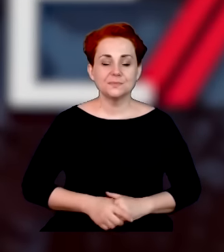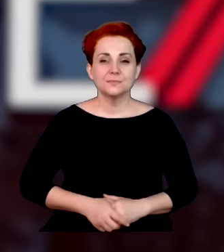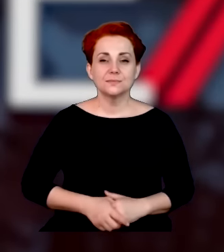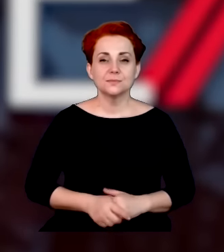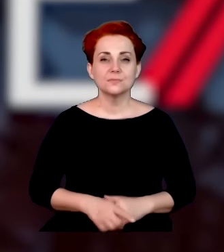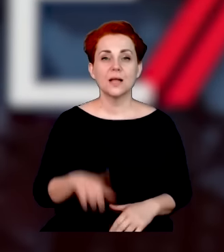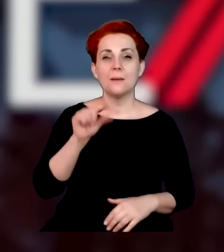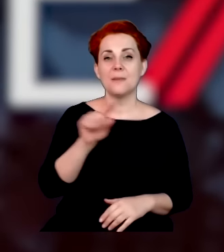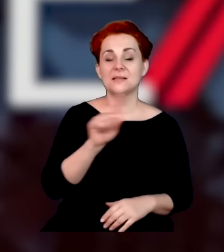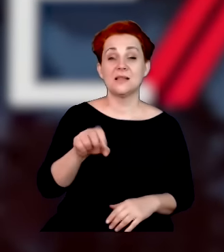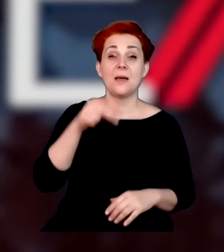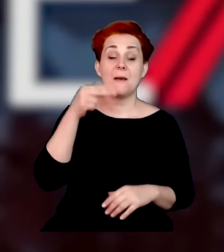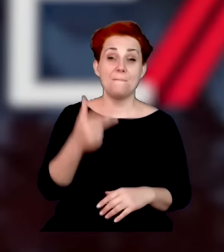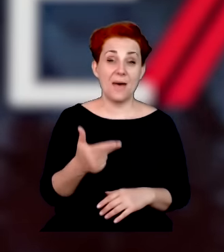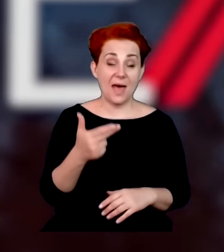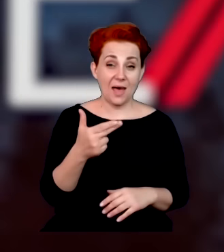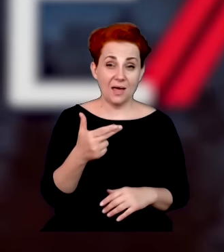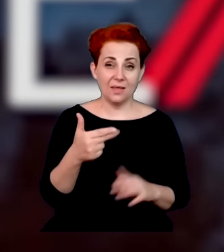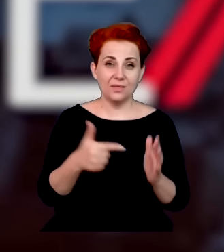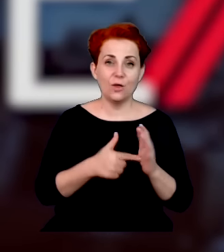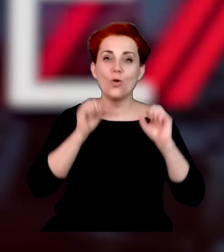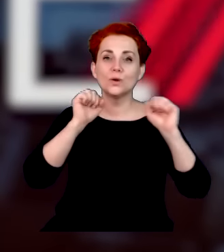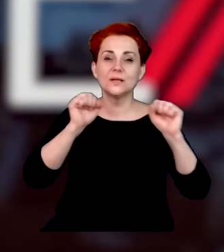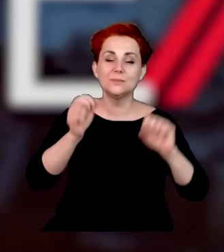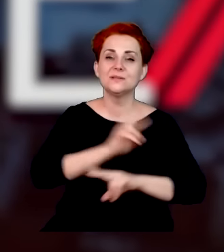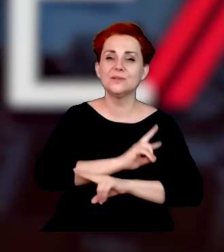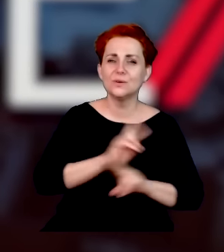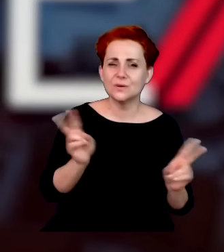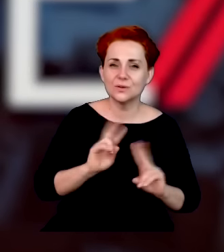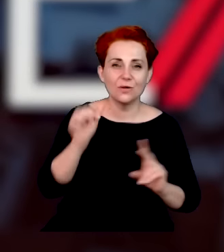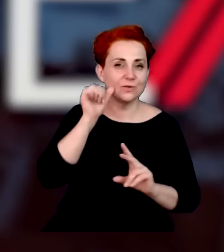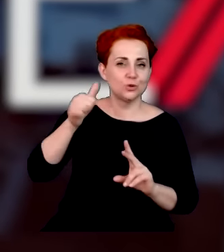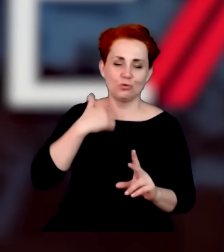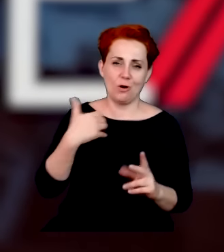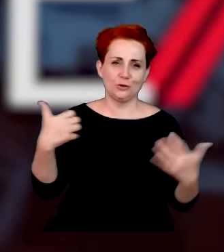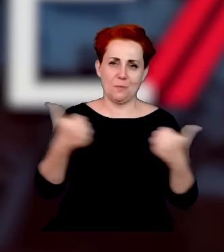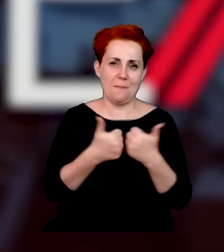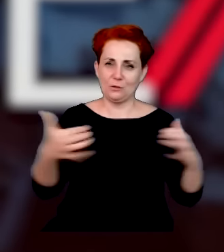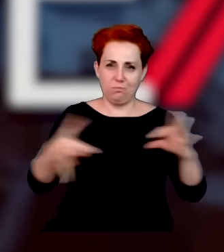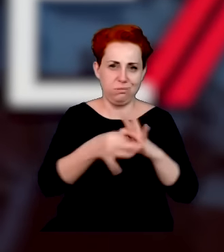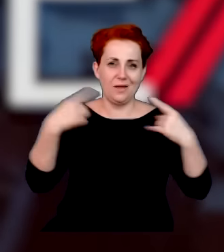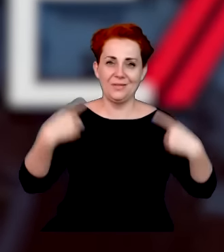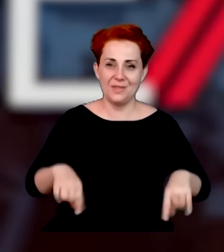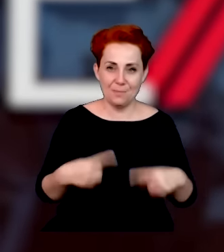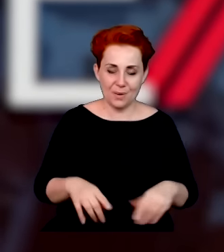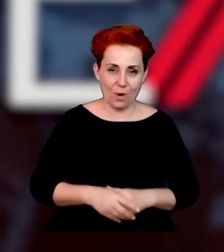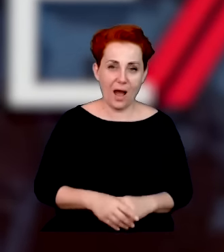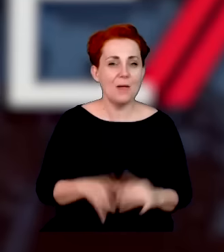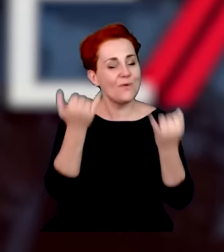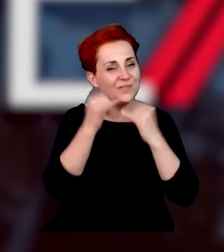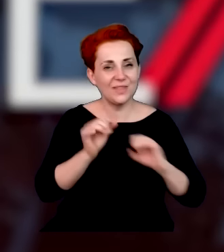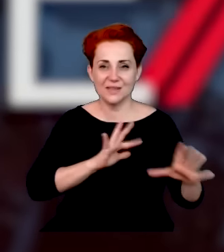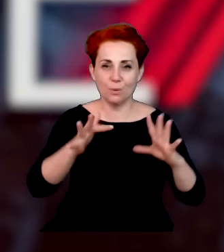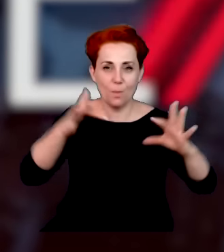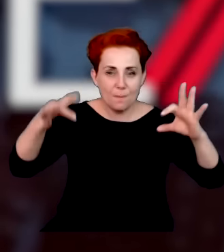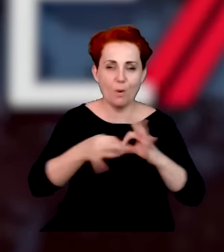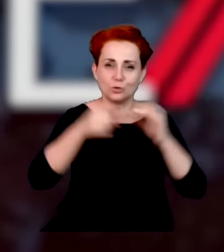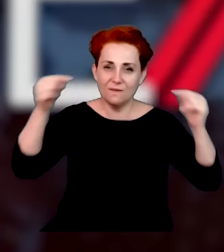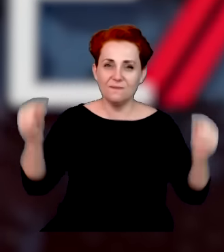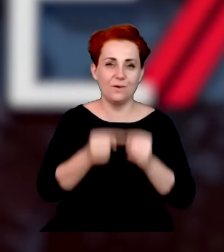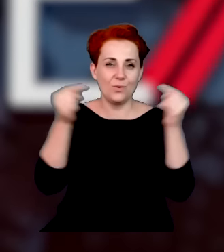PZPN nie znają w Turcji i Gruzji. Kibiców z tych krajów jakoś wczorajszy mecz nie połączył. Albo raczej połączył inaczej, w zwarciu.